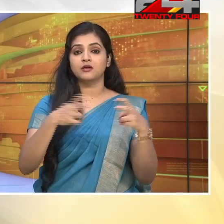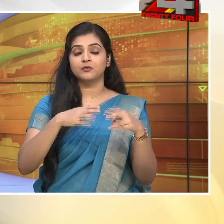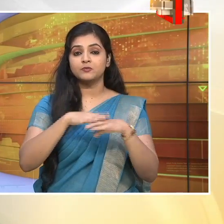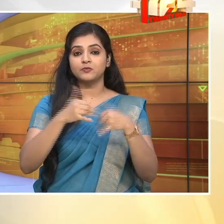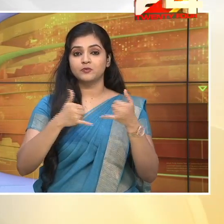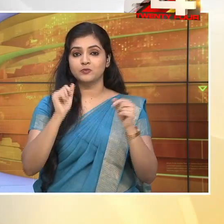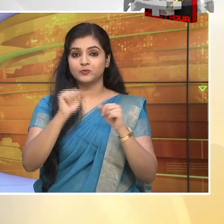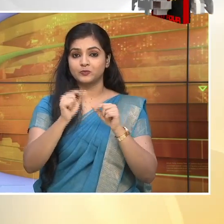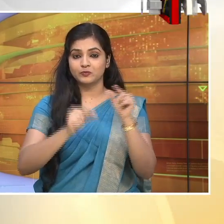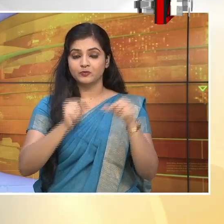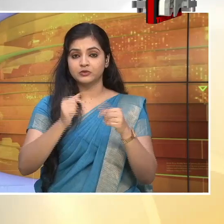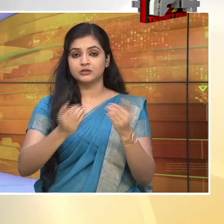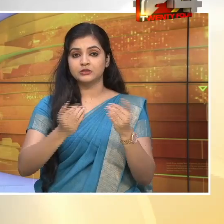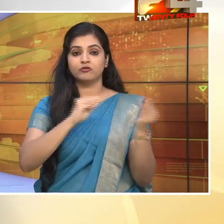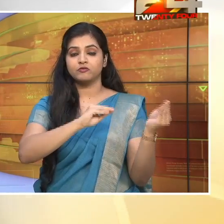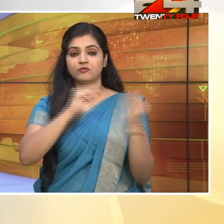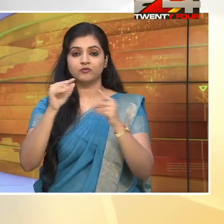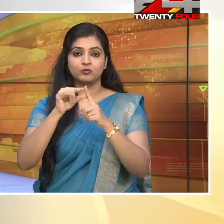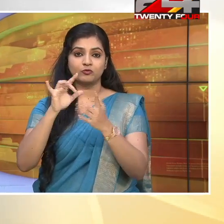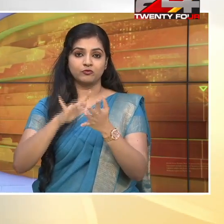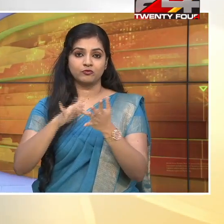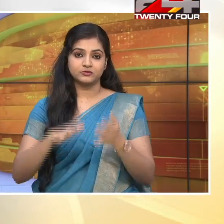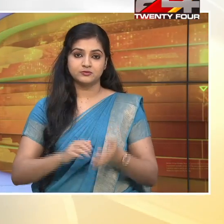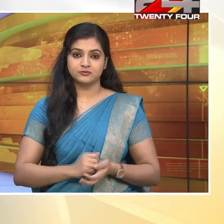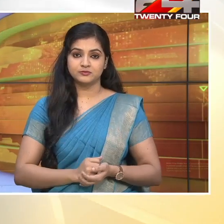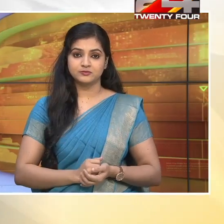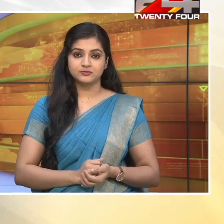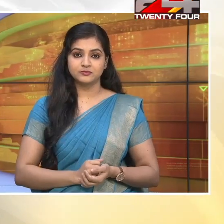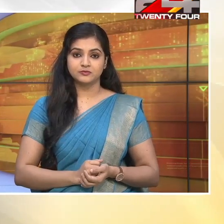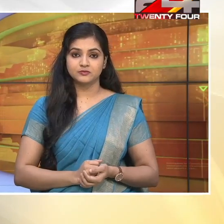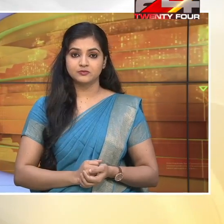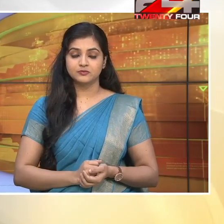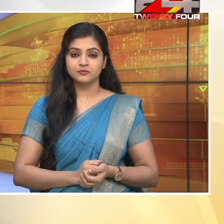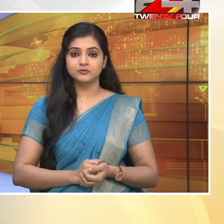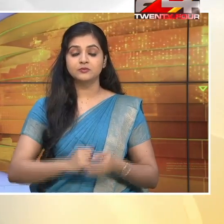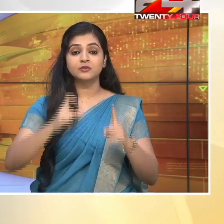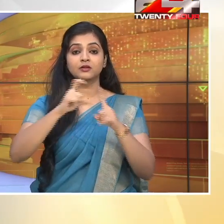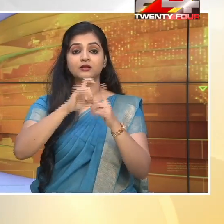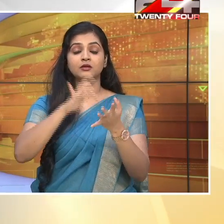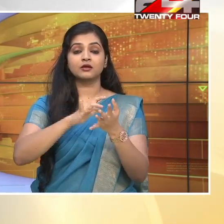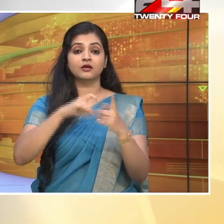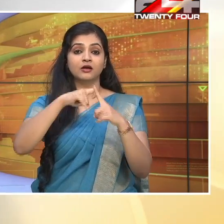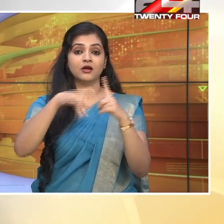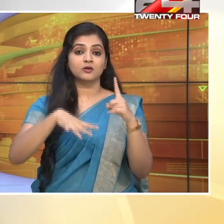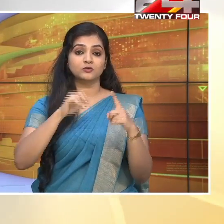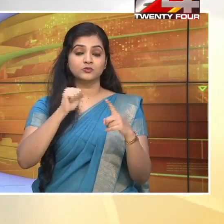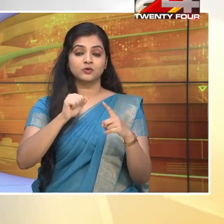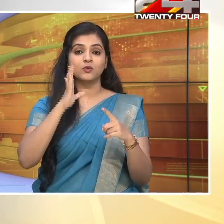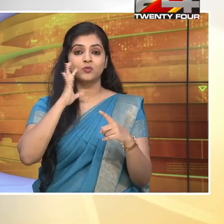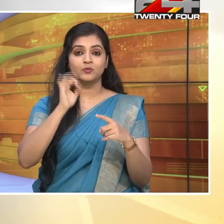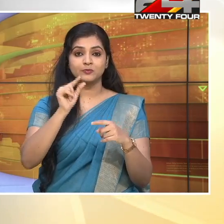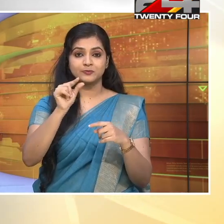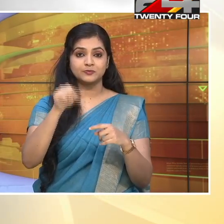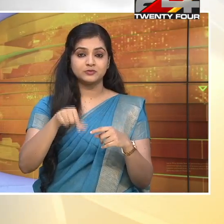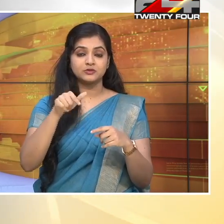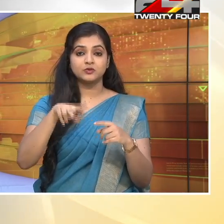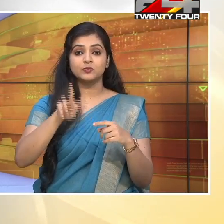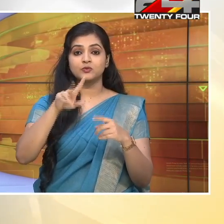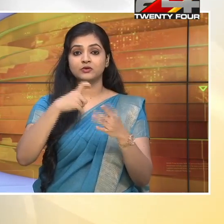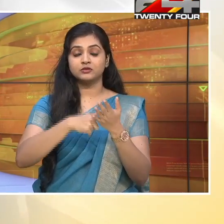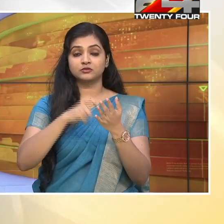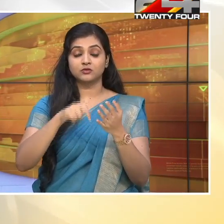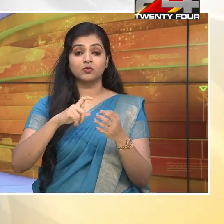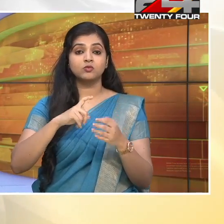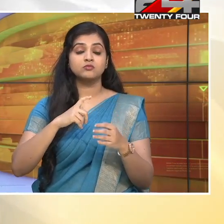ഇപ്പോൾ അവിടെ നിന്ന് ഒഴിപ്പിച്ചിരിക്കുന്നു. MP പ്രദീപ് കുമാർ വിവരങ്ങൾ നൽകുകയായിരുന്നു. ഡൽഹിയിലെ കേരളത്തിന്റെ പ്രത്യേക പ്രതിനിധി വേണു രാജാമണി